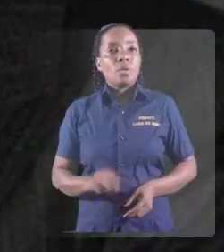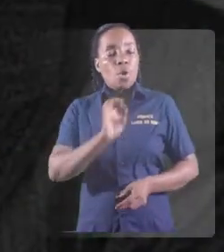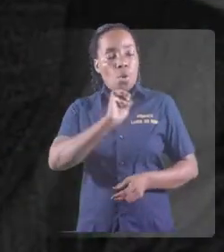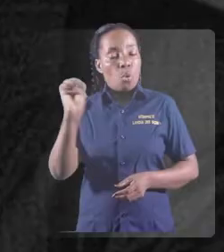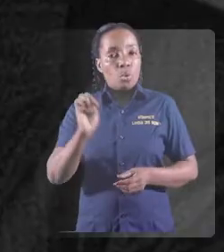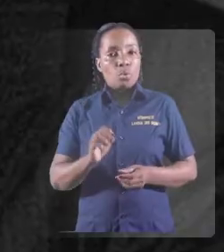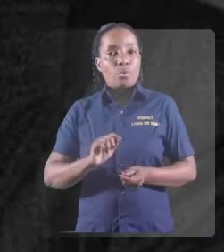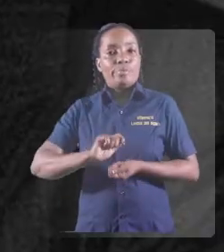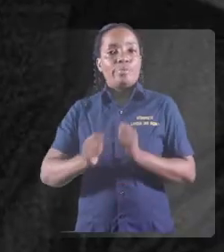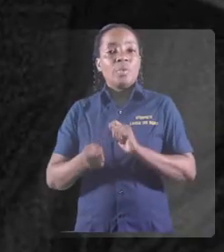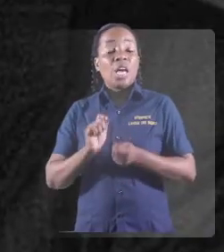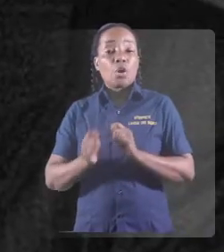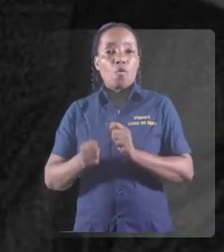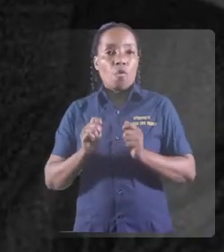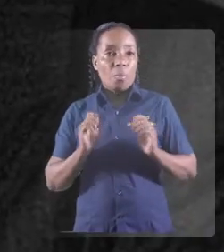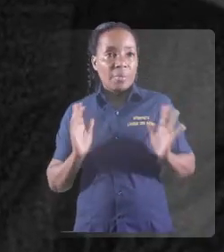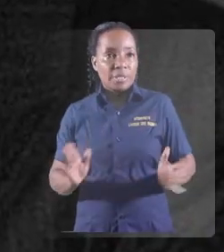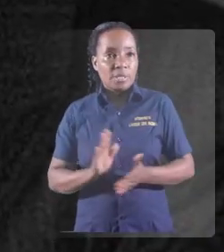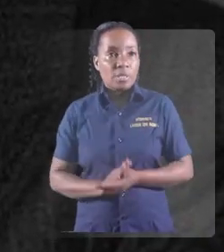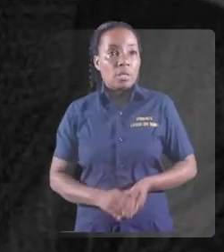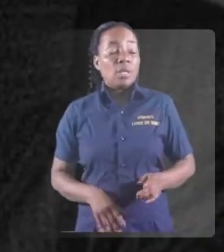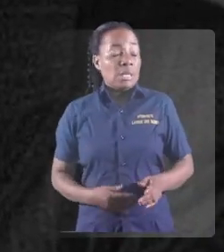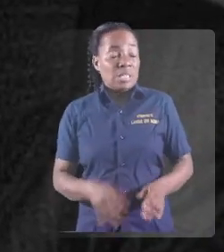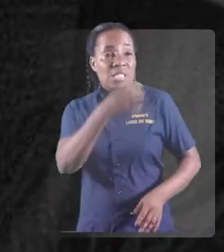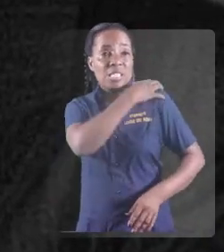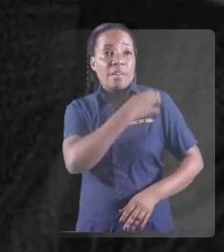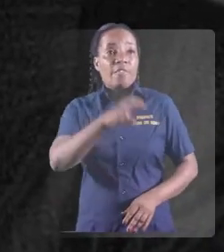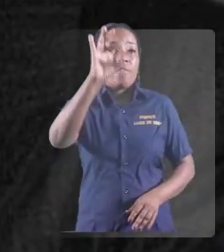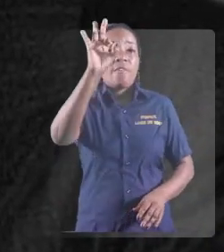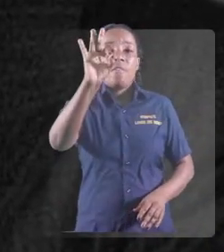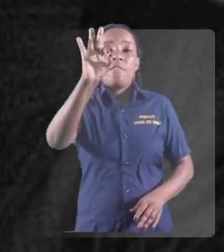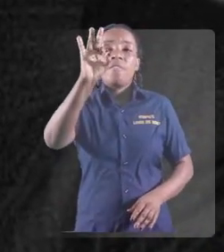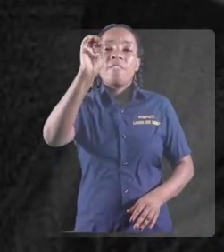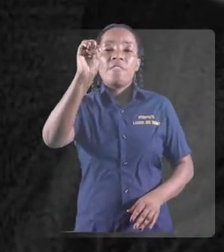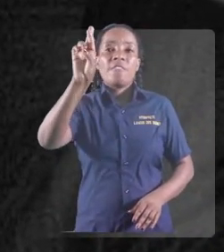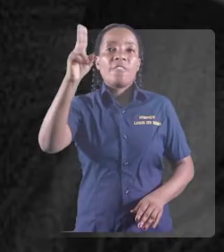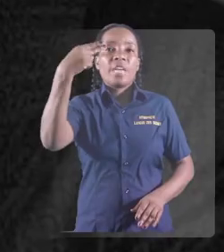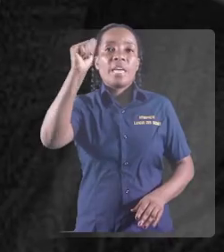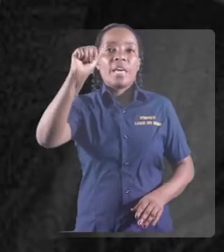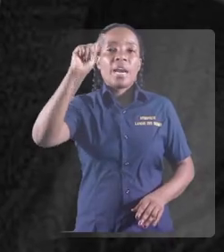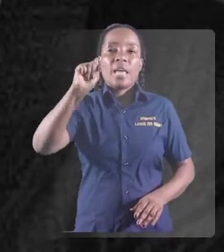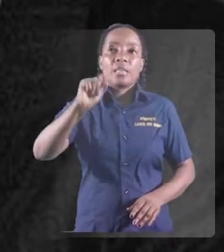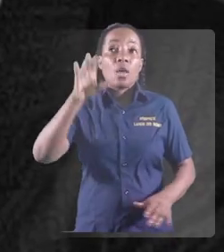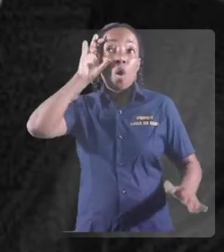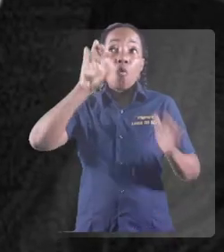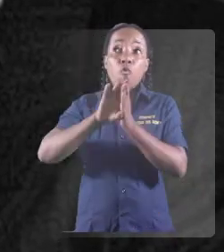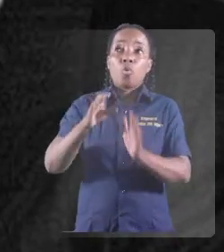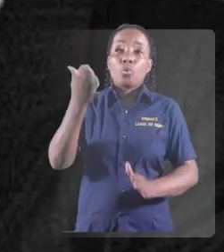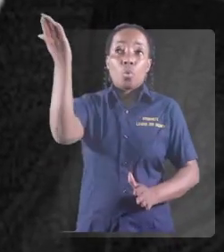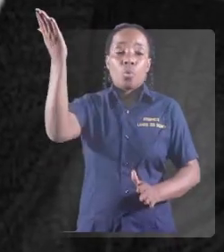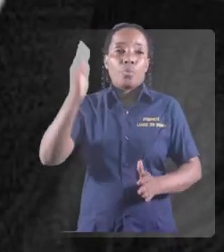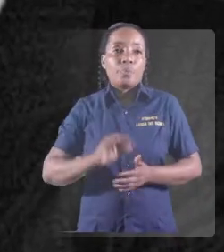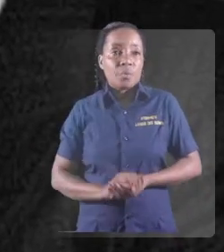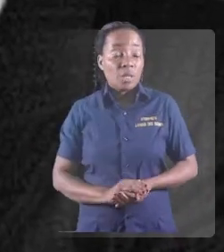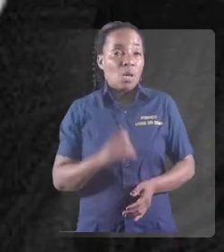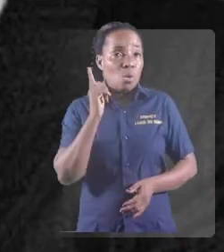un pharmacien, donc très occidentalisé et leader de la Fédération des élus indigènes créée